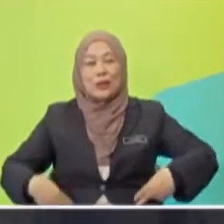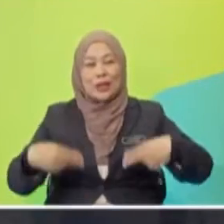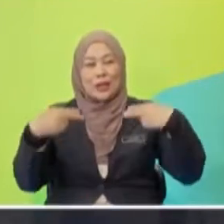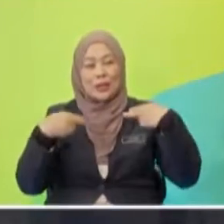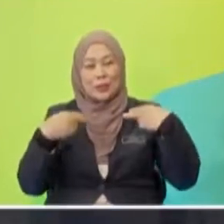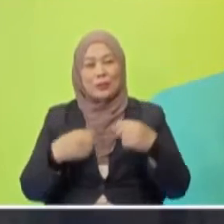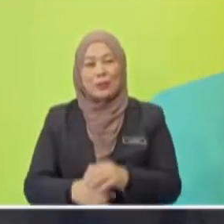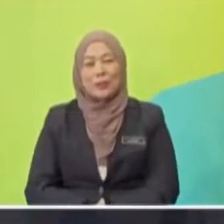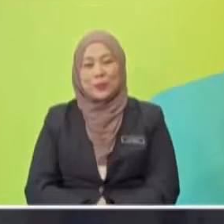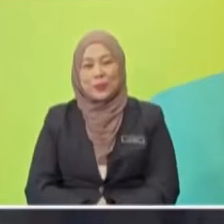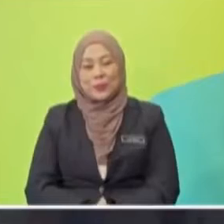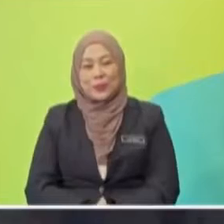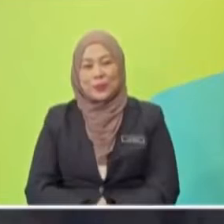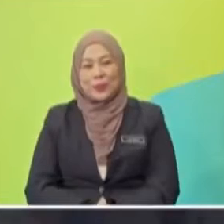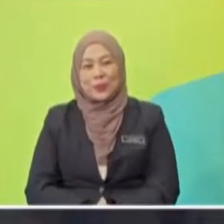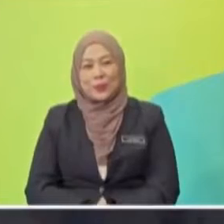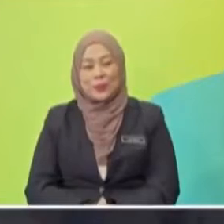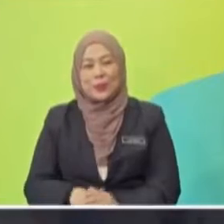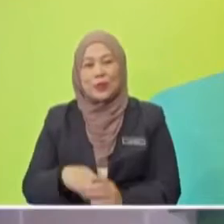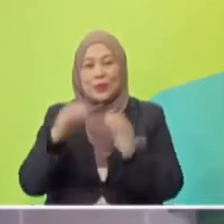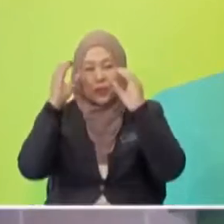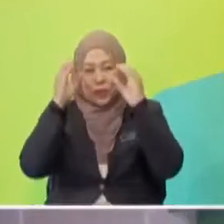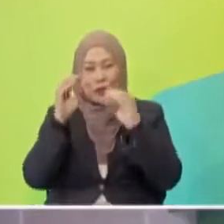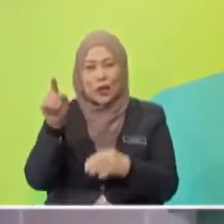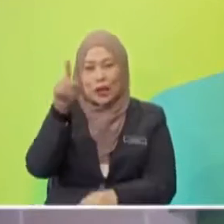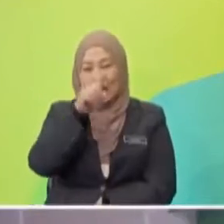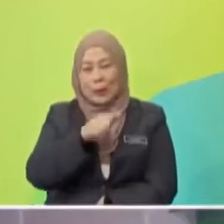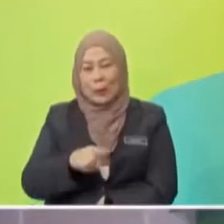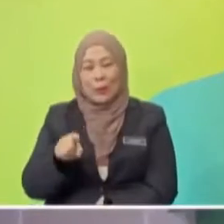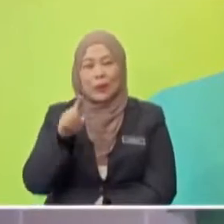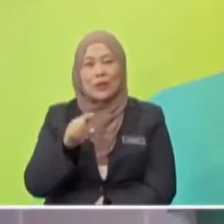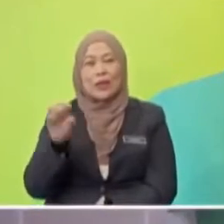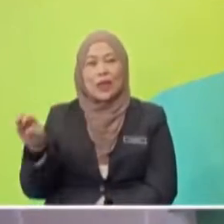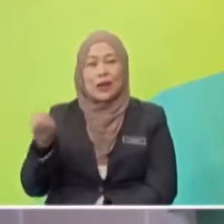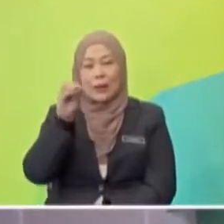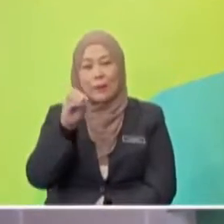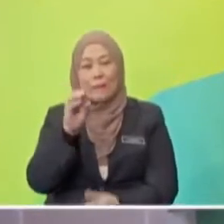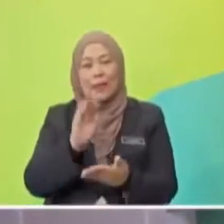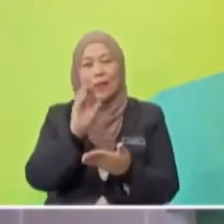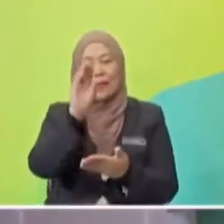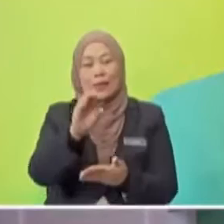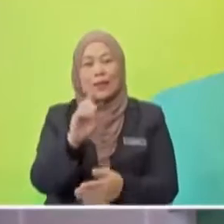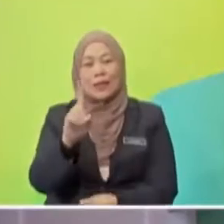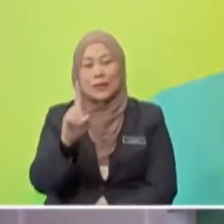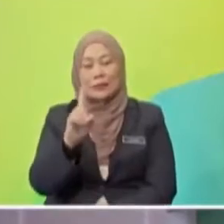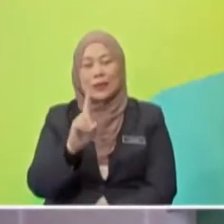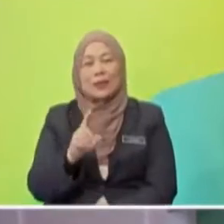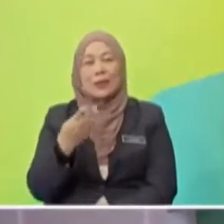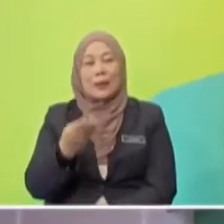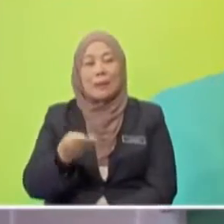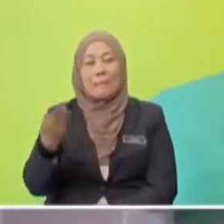gambar Letakkan ee gambar tersebut benda hidup ke benda bukan hidup sekali